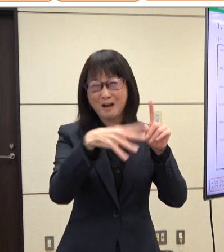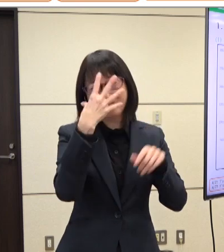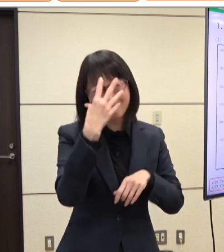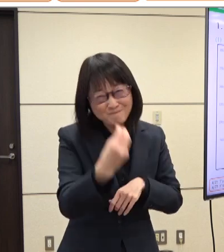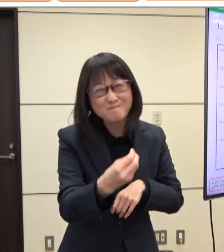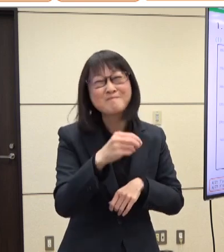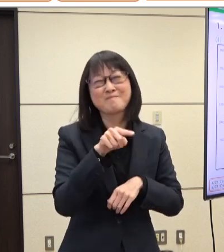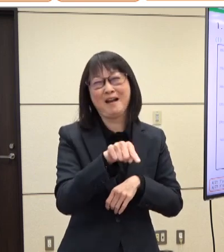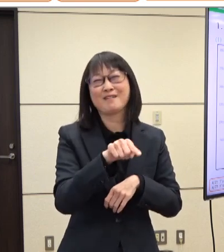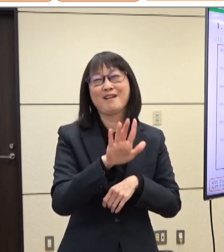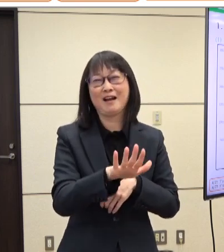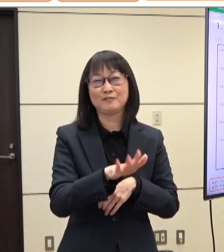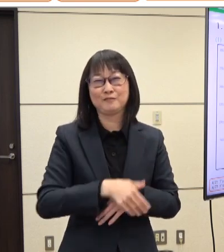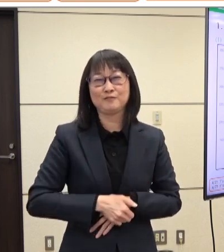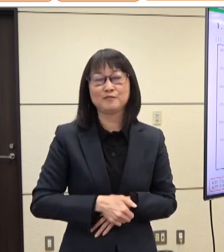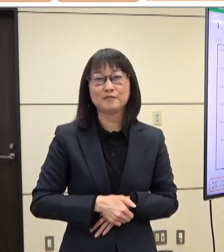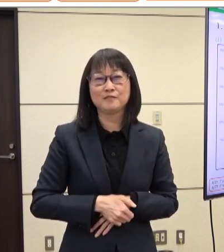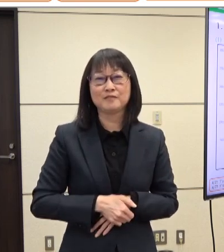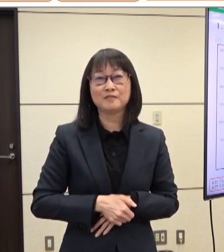。ちなみに